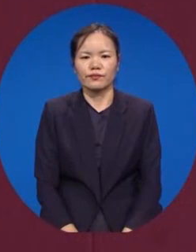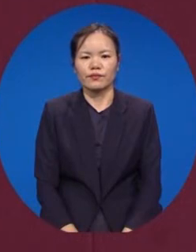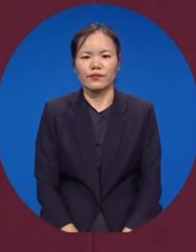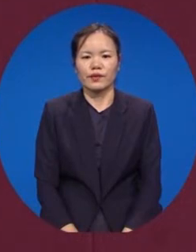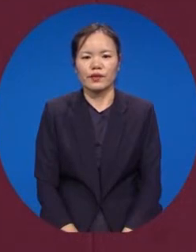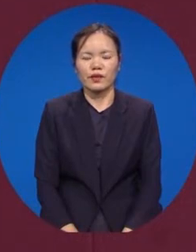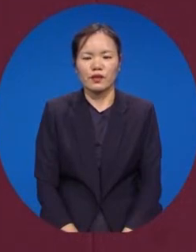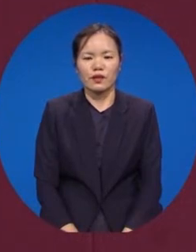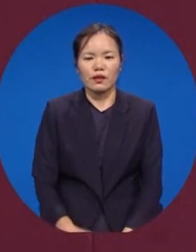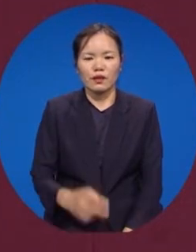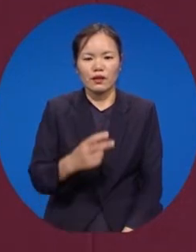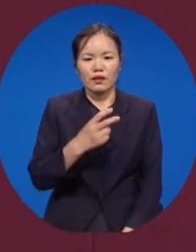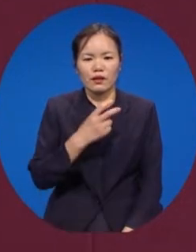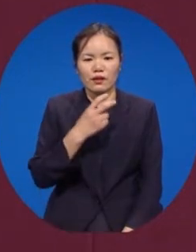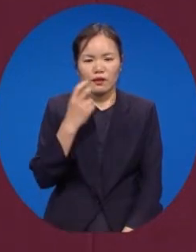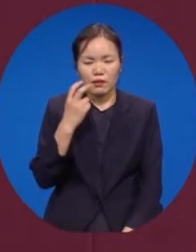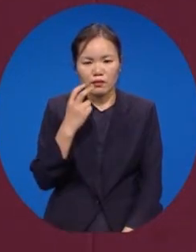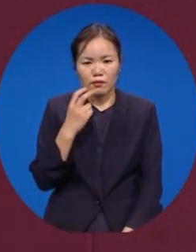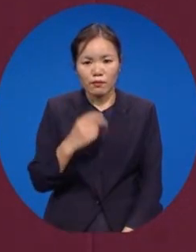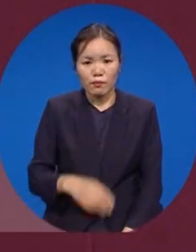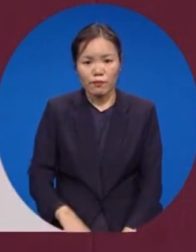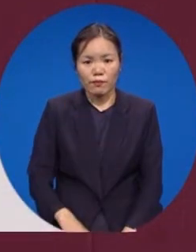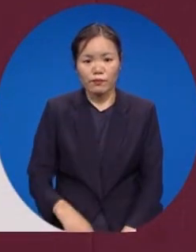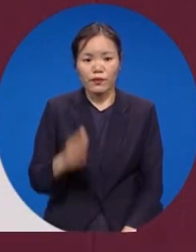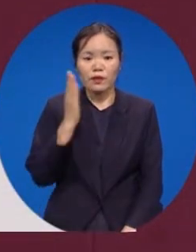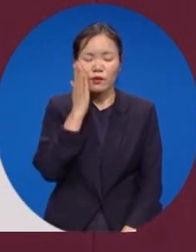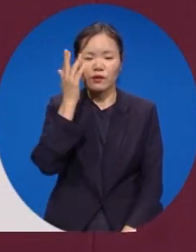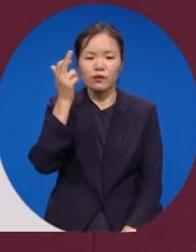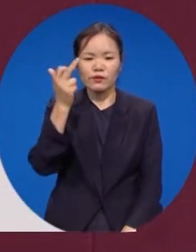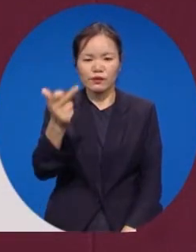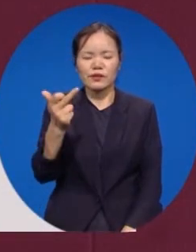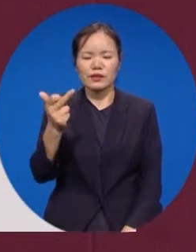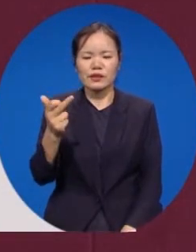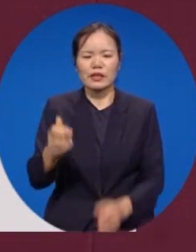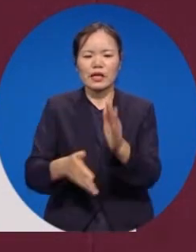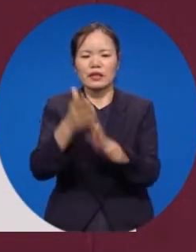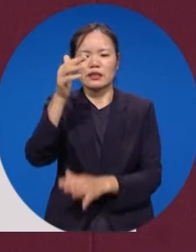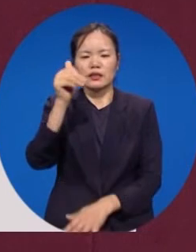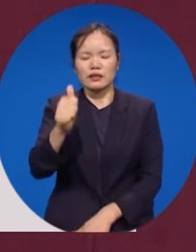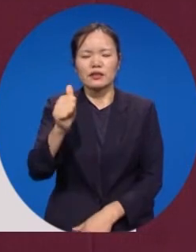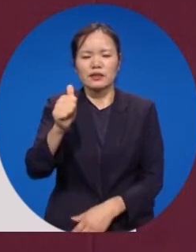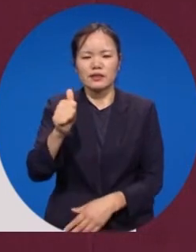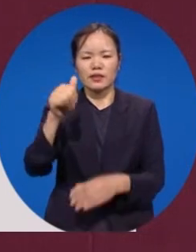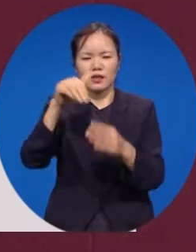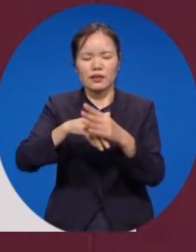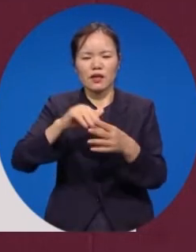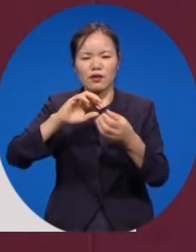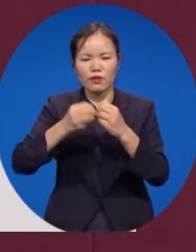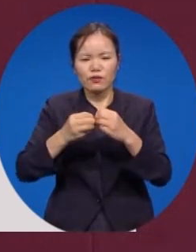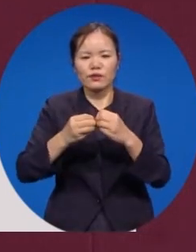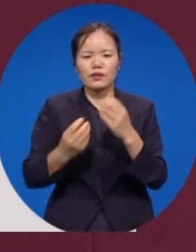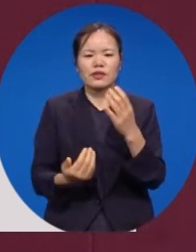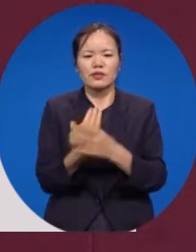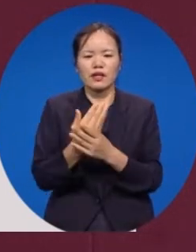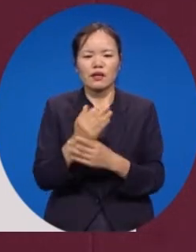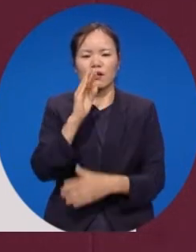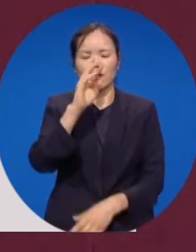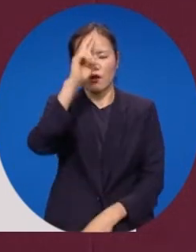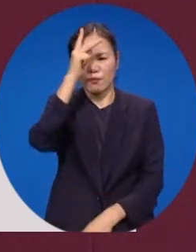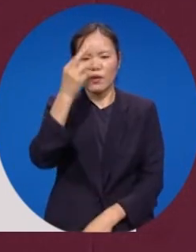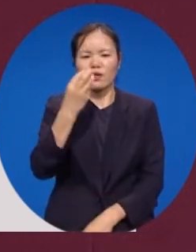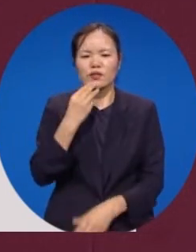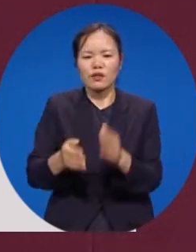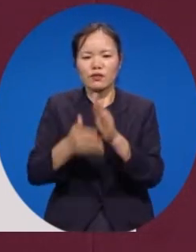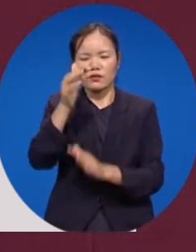윤미향 정의연의 횡령 의혹, 울산시장 선거 개입 공작 사건, 박원순 오고동 성범죄